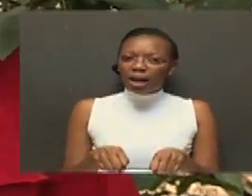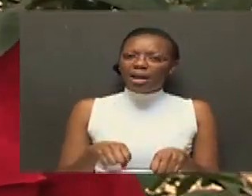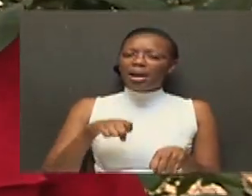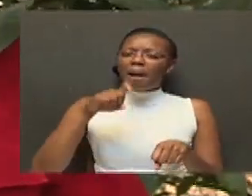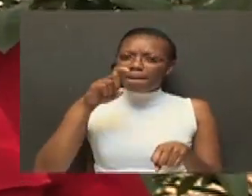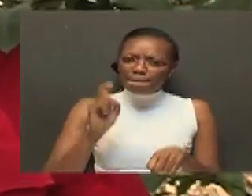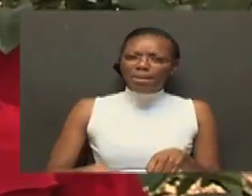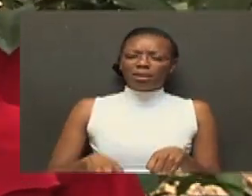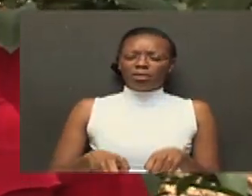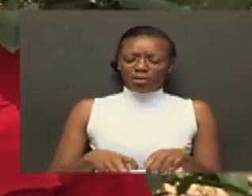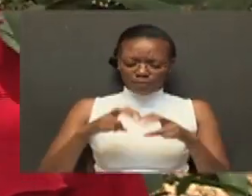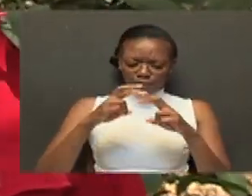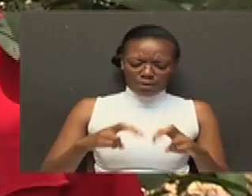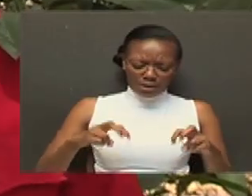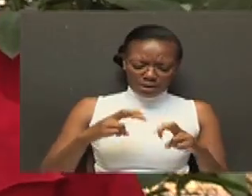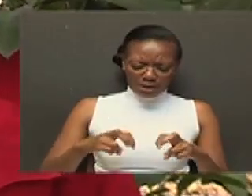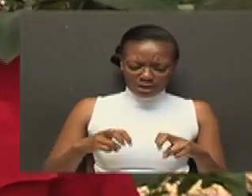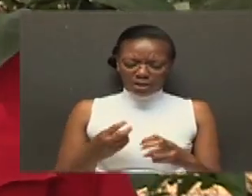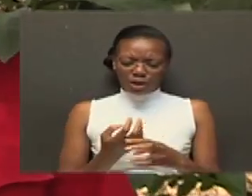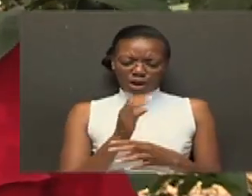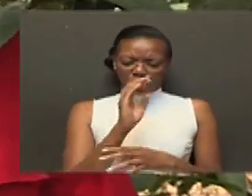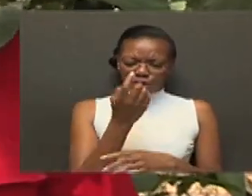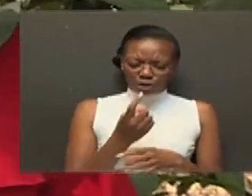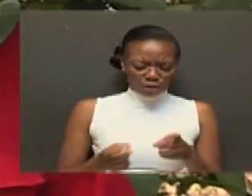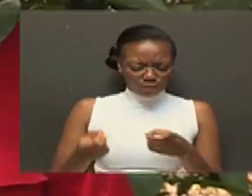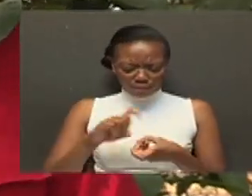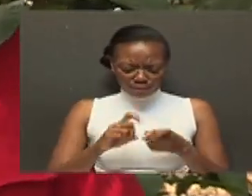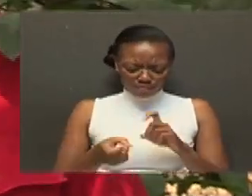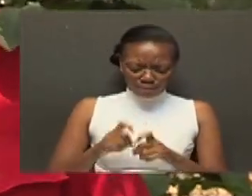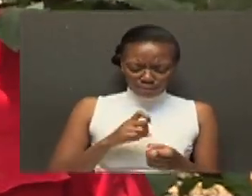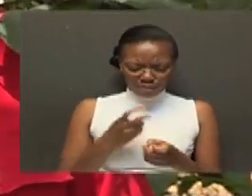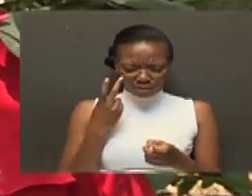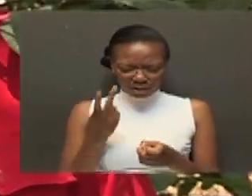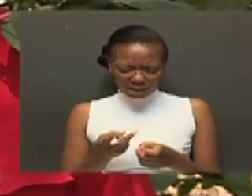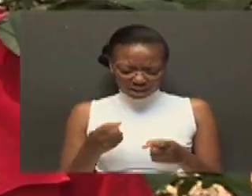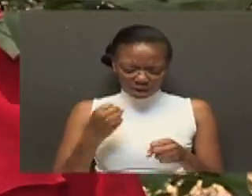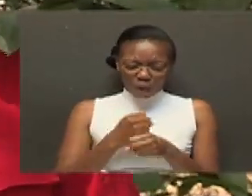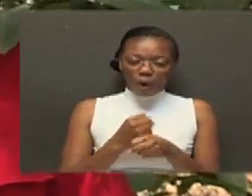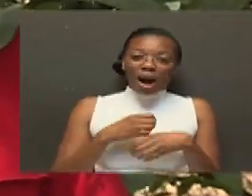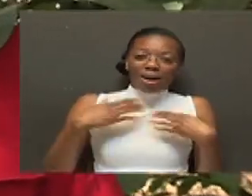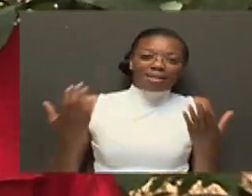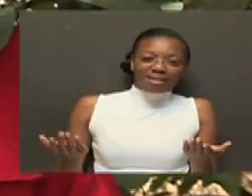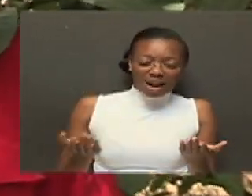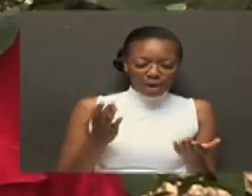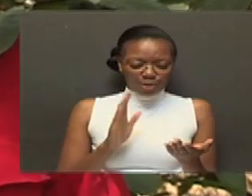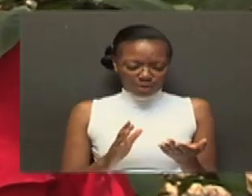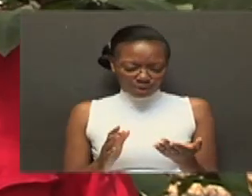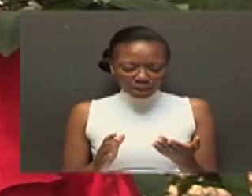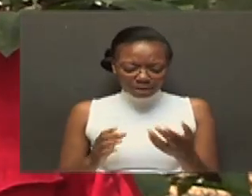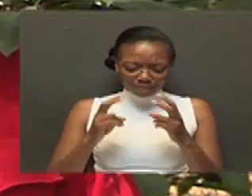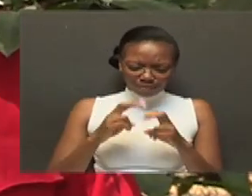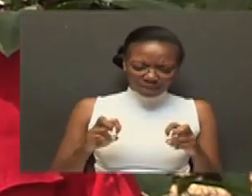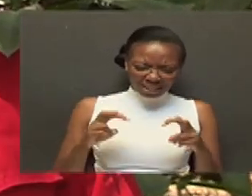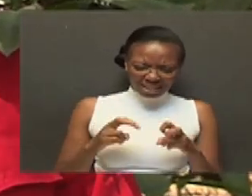combination, ukiwa umechanganya miti, after kufanya hiyo research, unaweza sema hivyo. Lakini